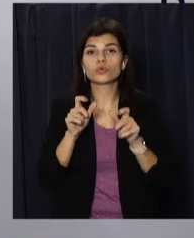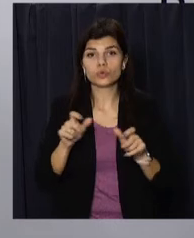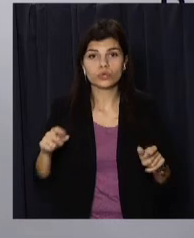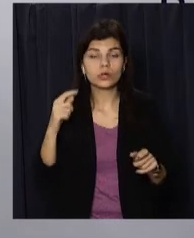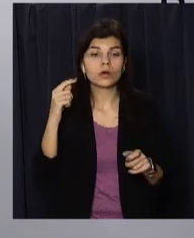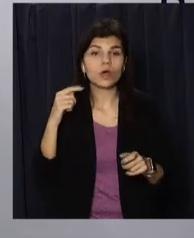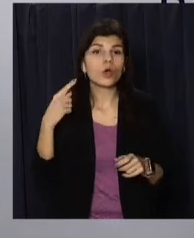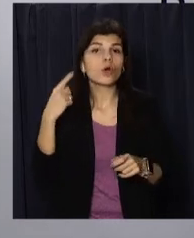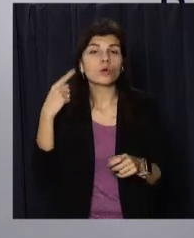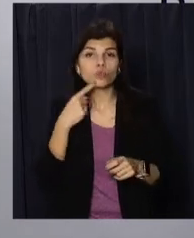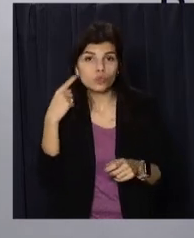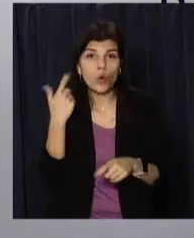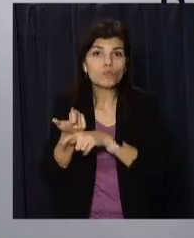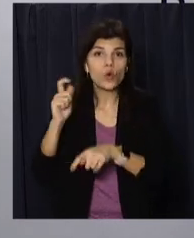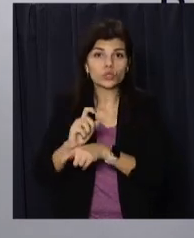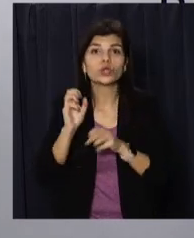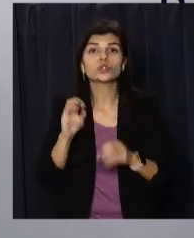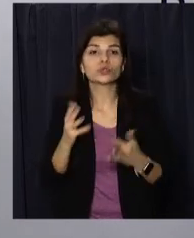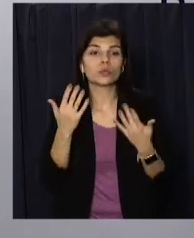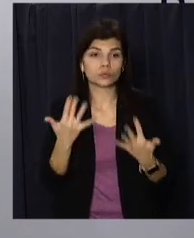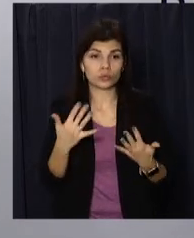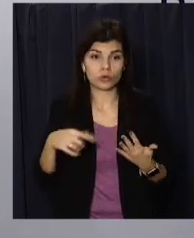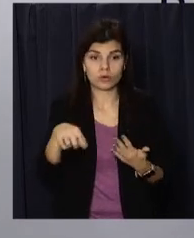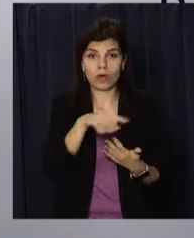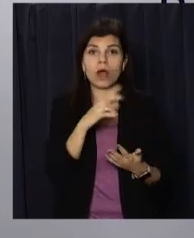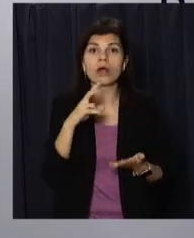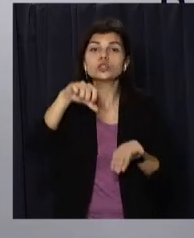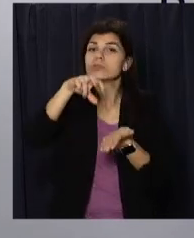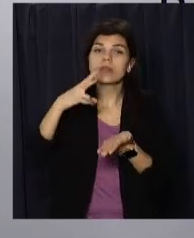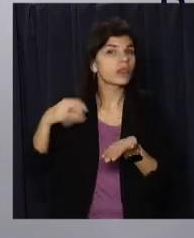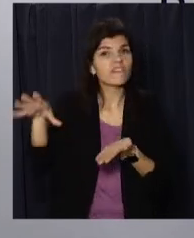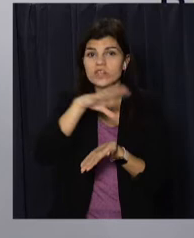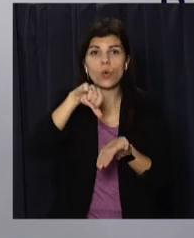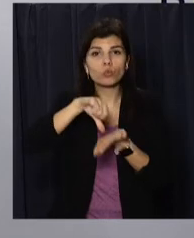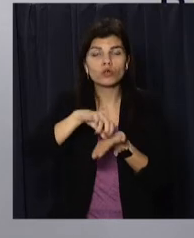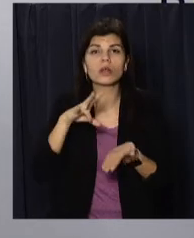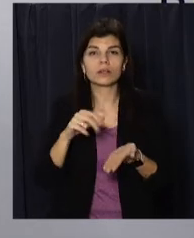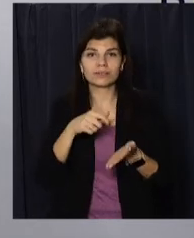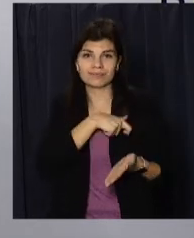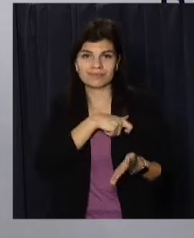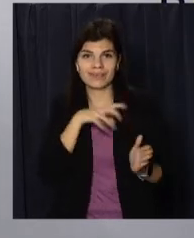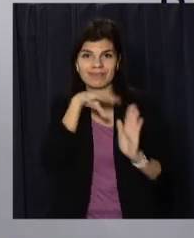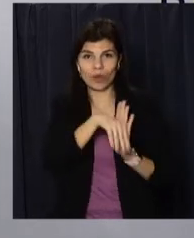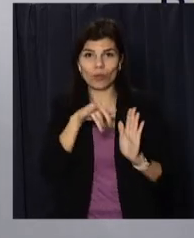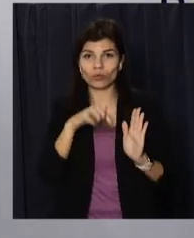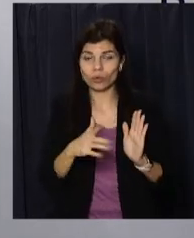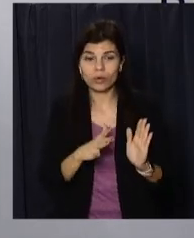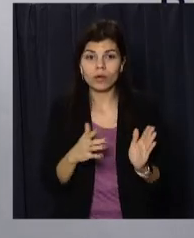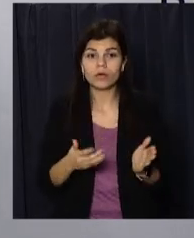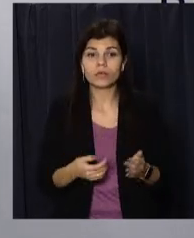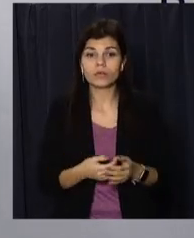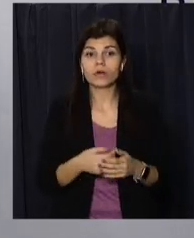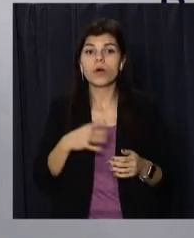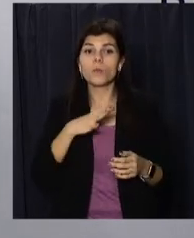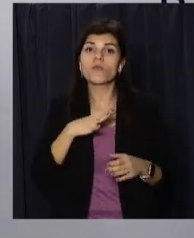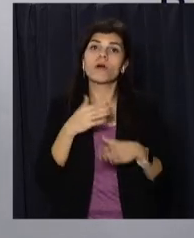неслухаючих людей більше, ніж ті, що стоять у нас на учеті. А ми не можемо кожному неслухаючому, який потребує якоїсь